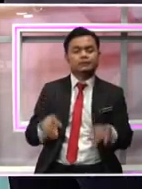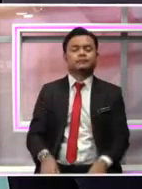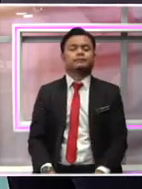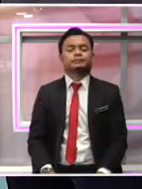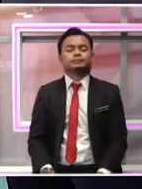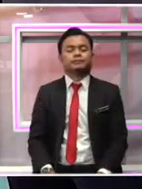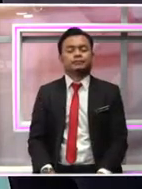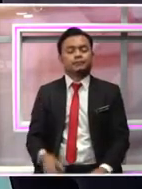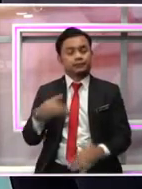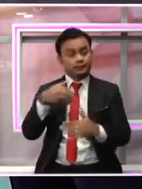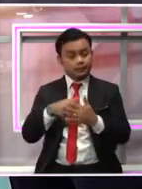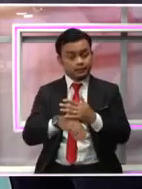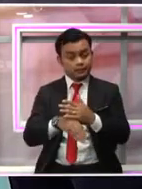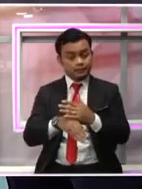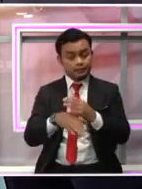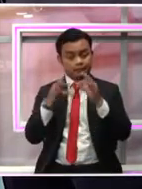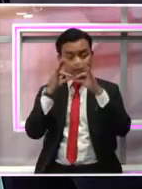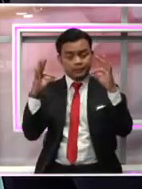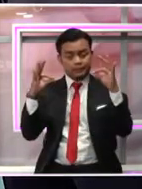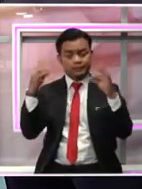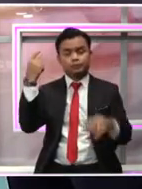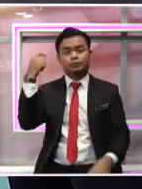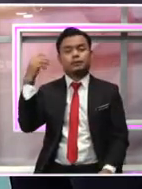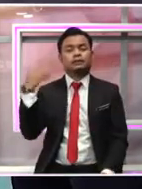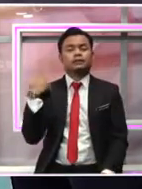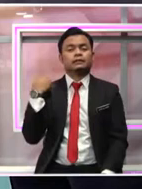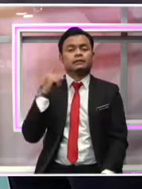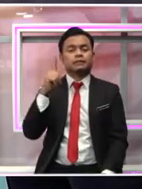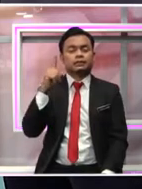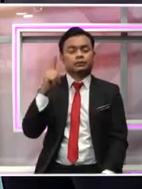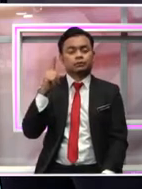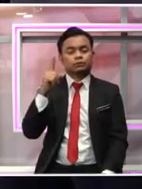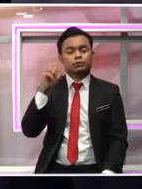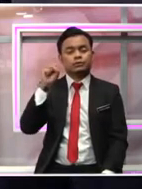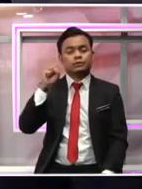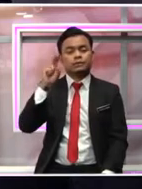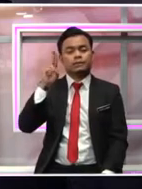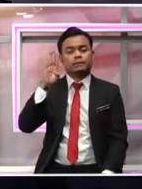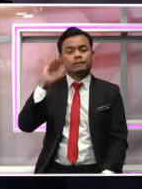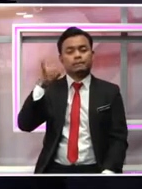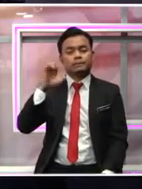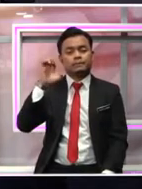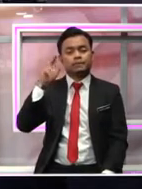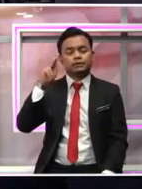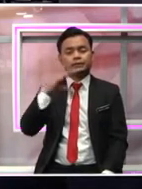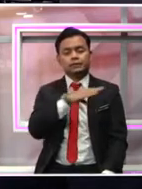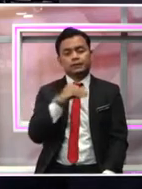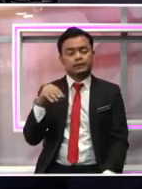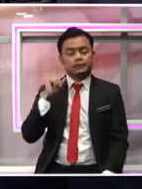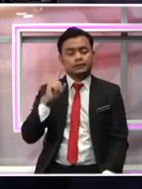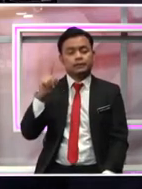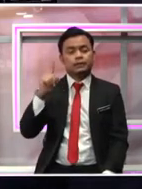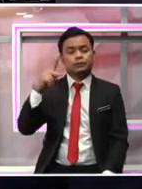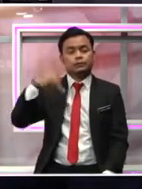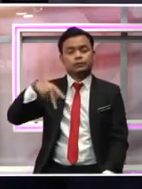dalam ayat tunggal memang ad1sap Jack dan memang ada satu predikat jadi semua murid-murid